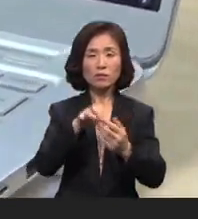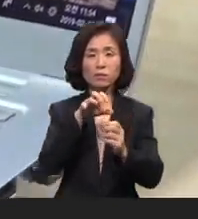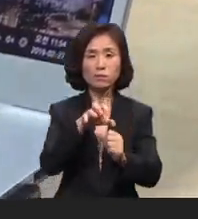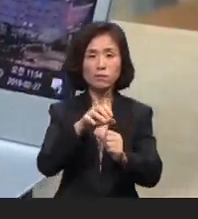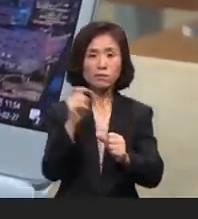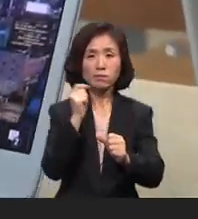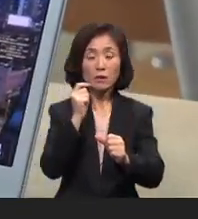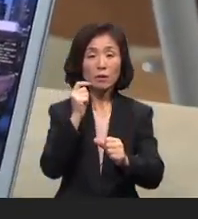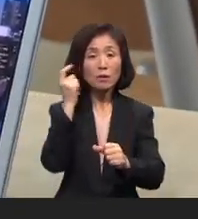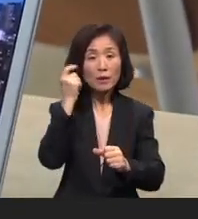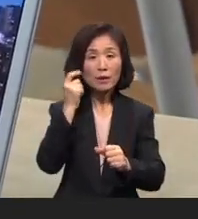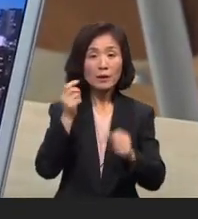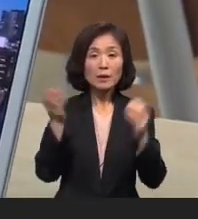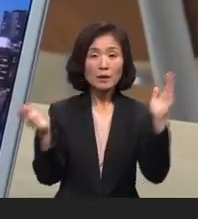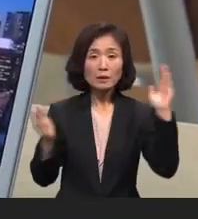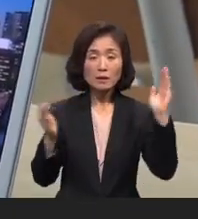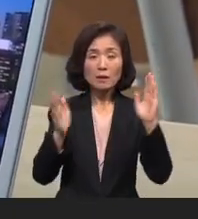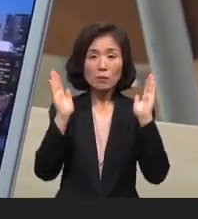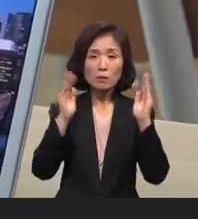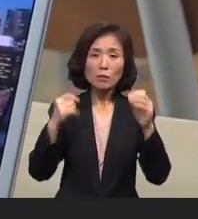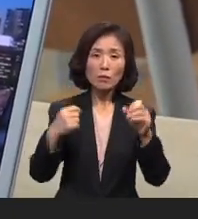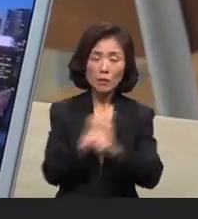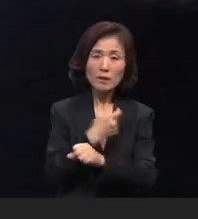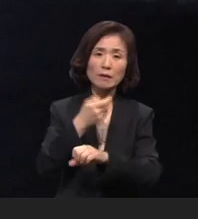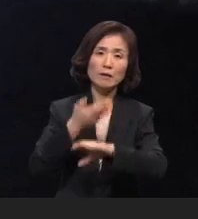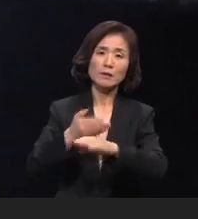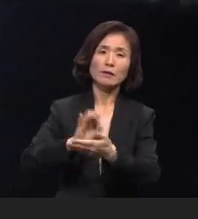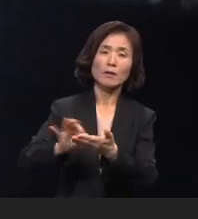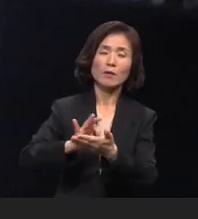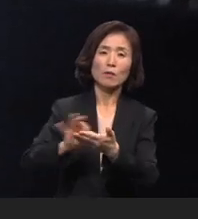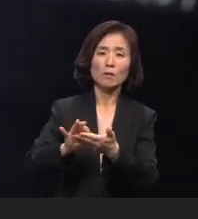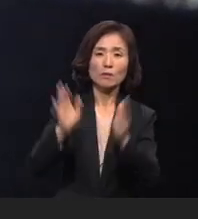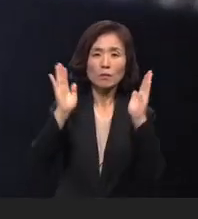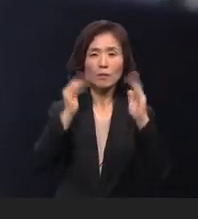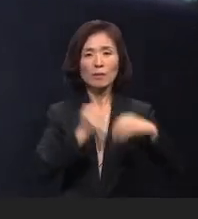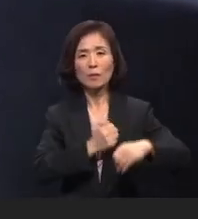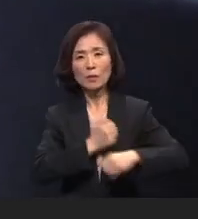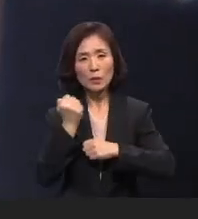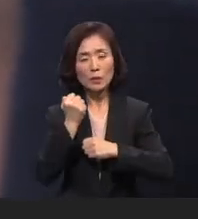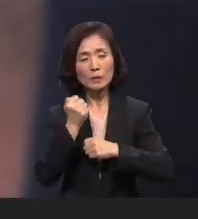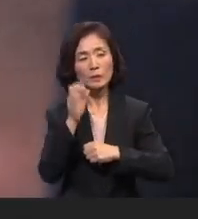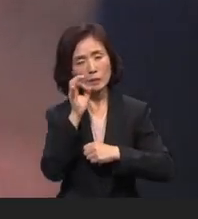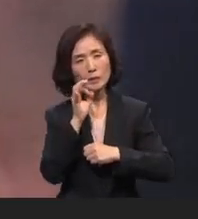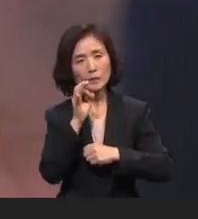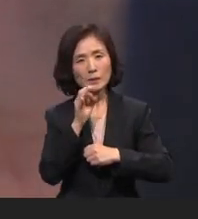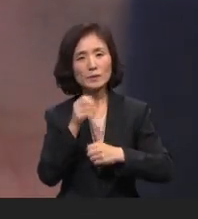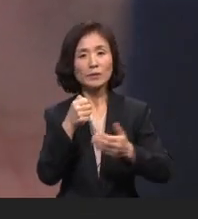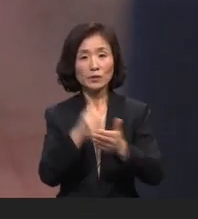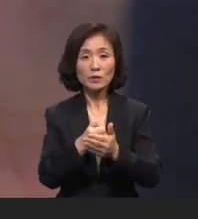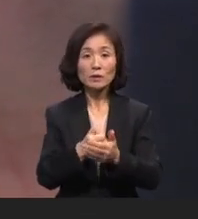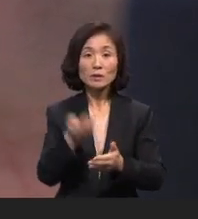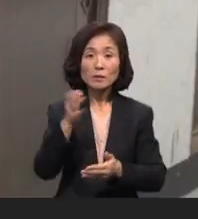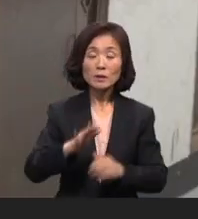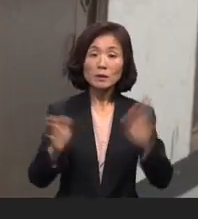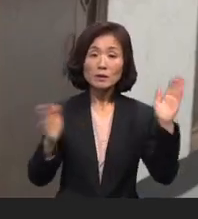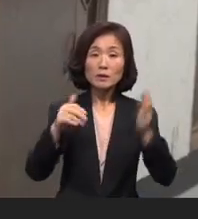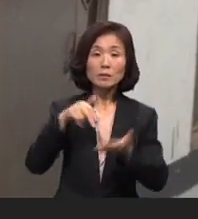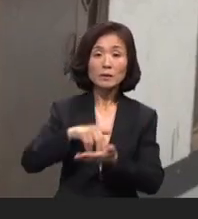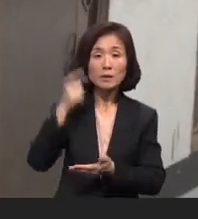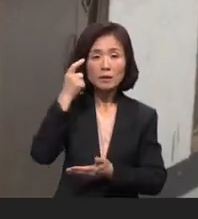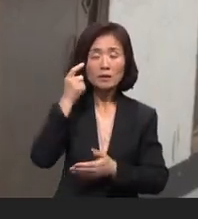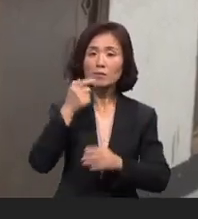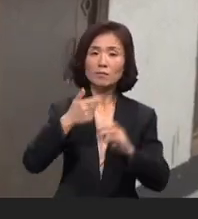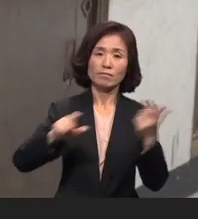이외의 용도로 전자기기를 사용하면서 학업에 소홀해졌다고 판단했기 때문입니다. 하지만 학생들의